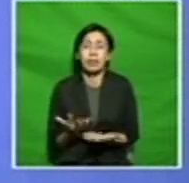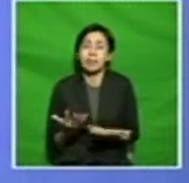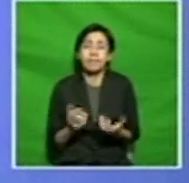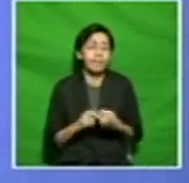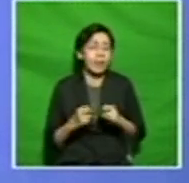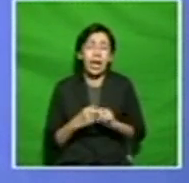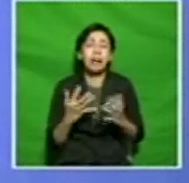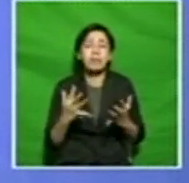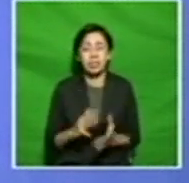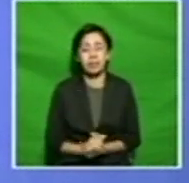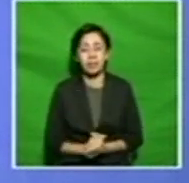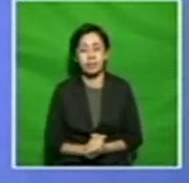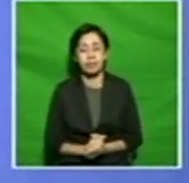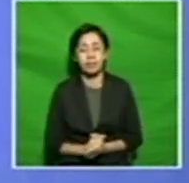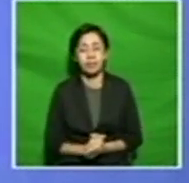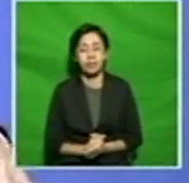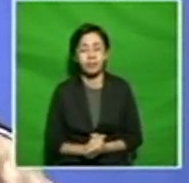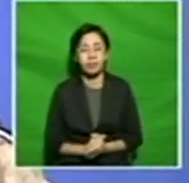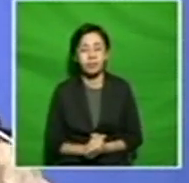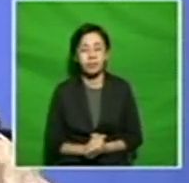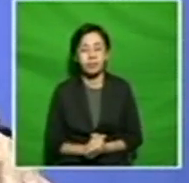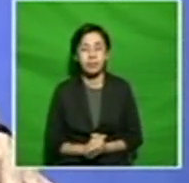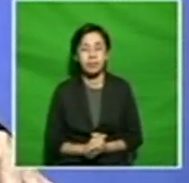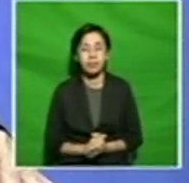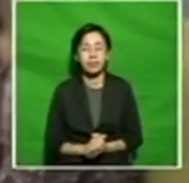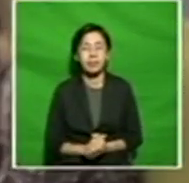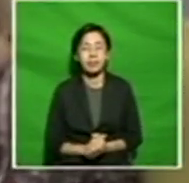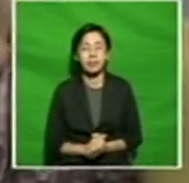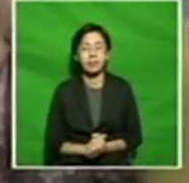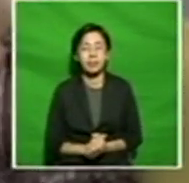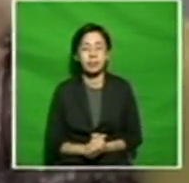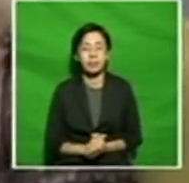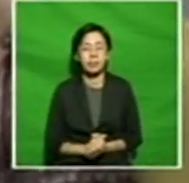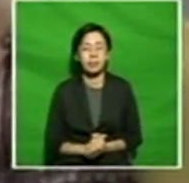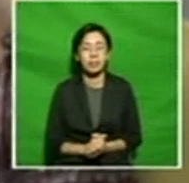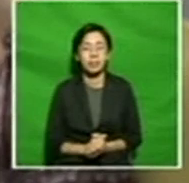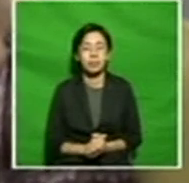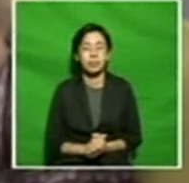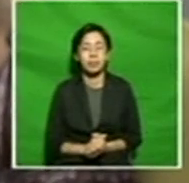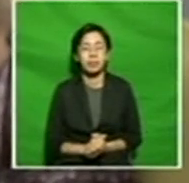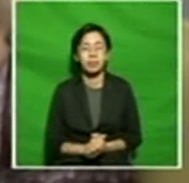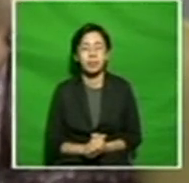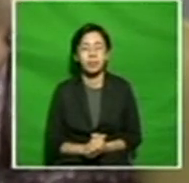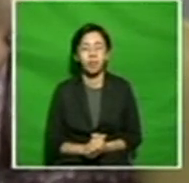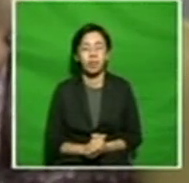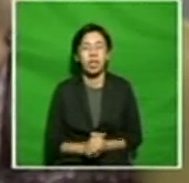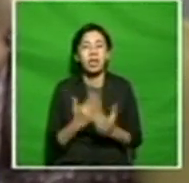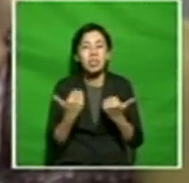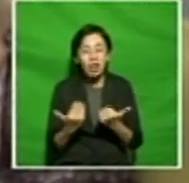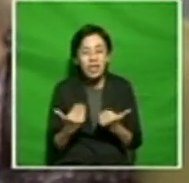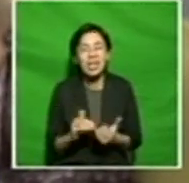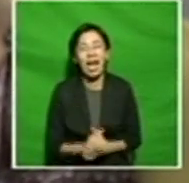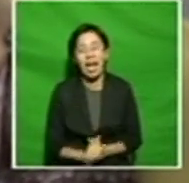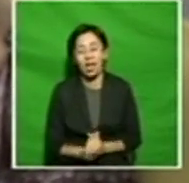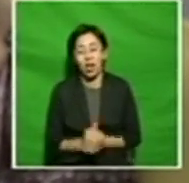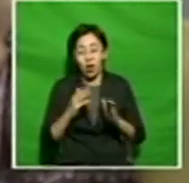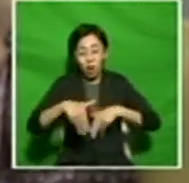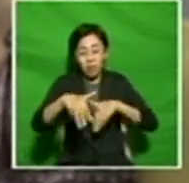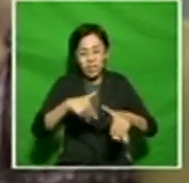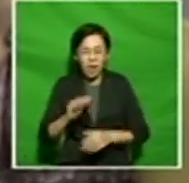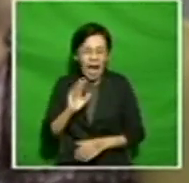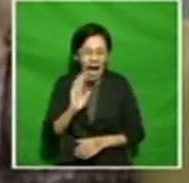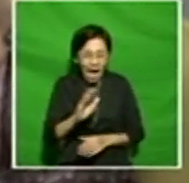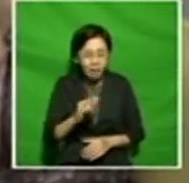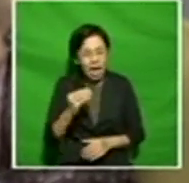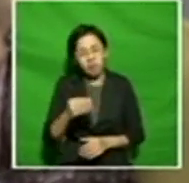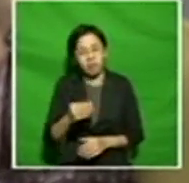ครับ ท่านคะเรื่องของการเคอร์ฟิวที่เมื่อกี้ท่านบอกแล้วว่าไม่ยังไม่มีการประกาศเคอร์ฟิวหรือห้าม ตามข้อกำหนดฉบับที่หนึ่ง